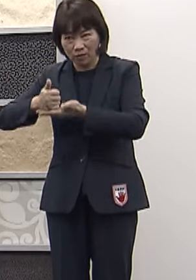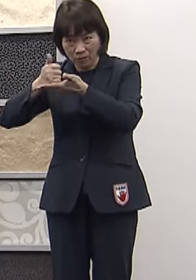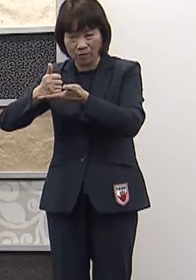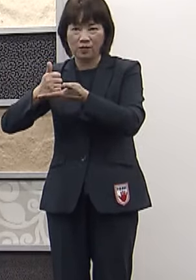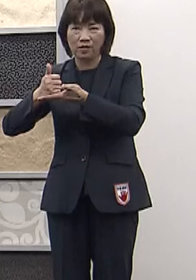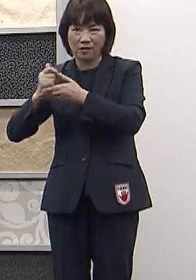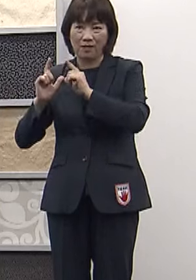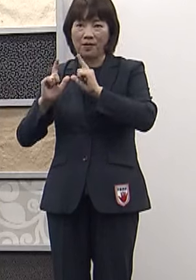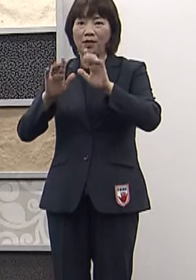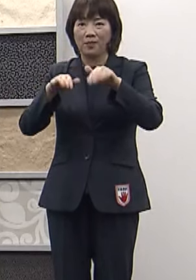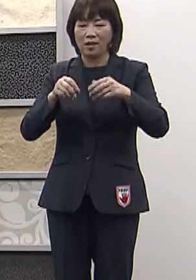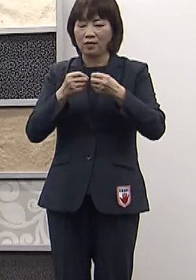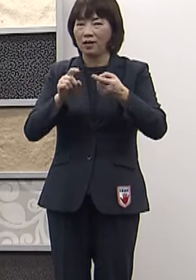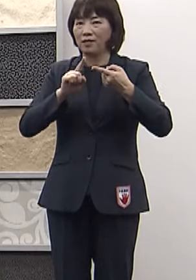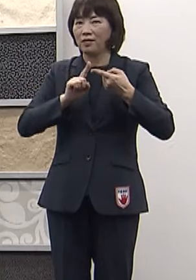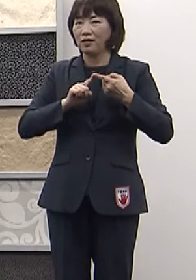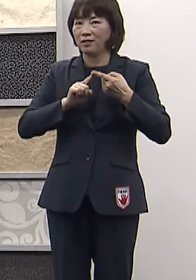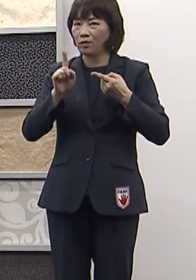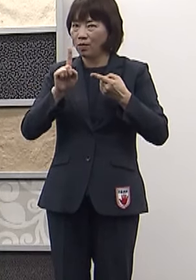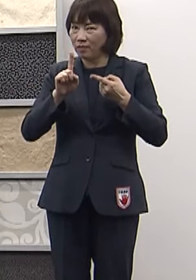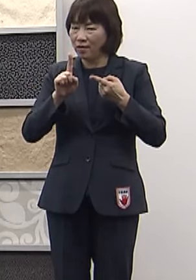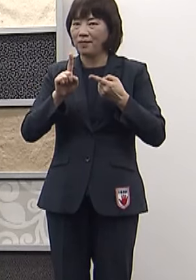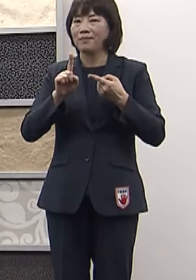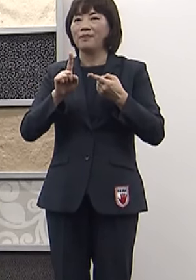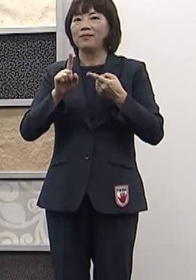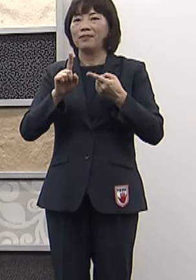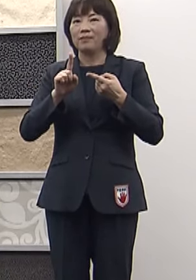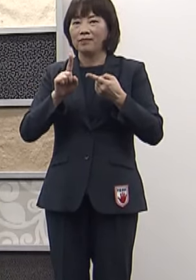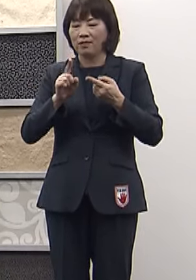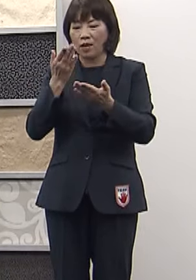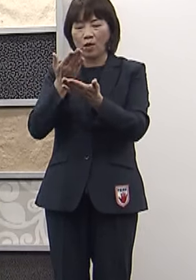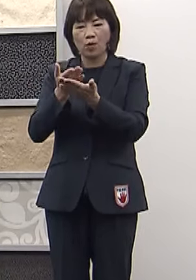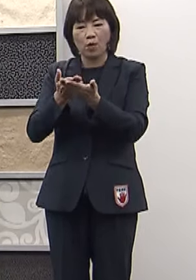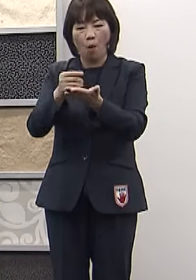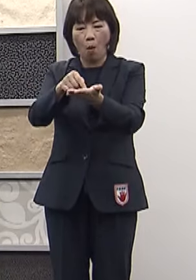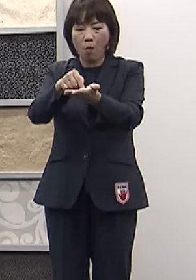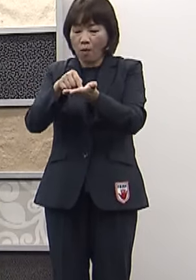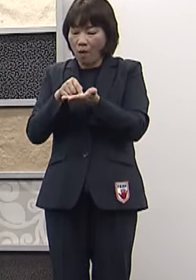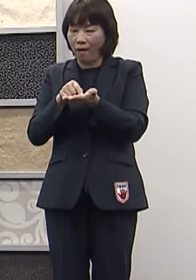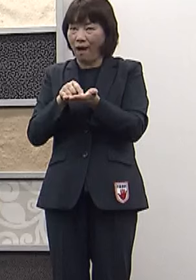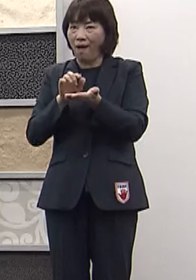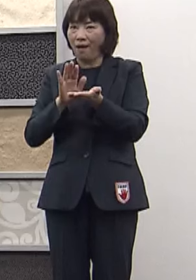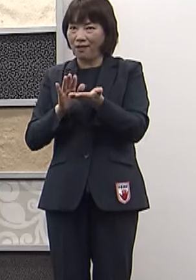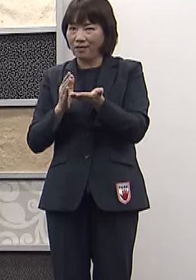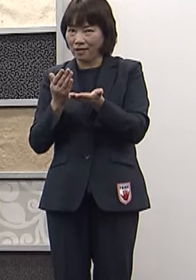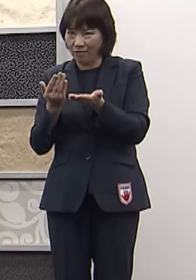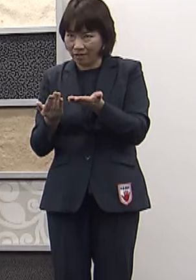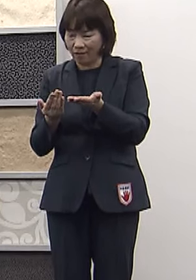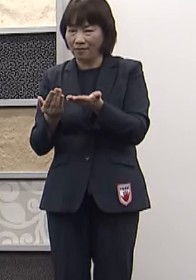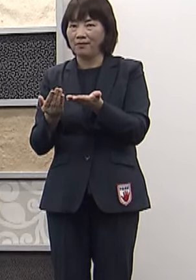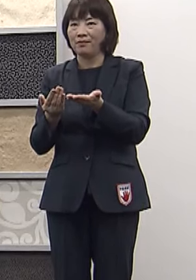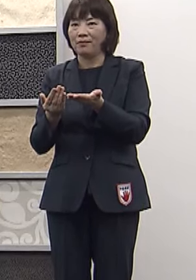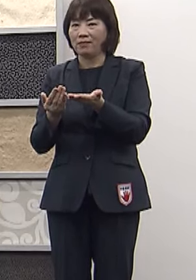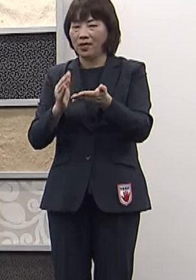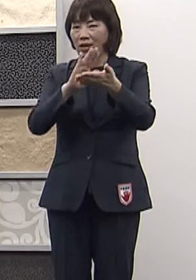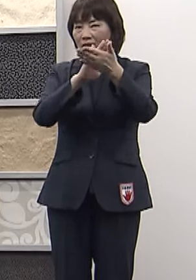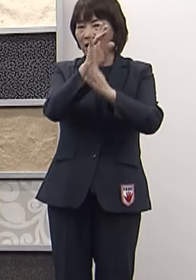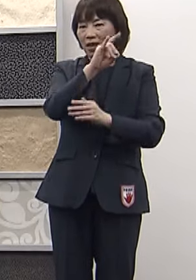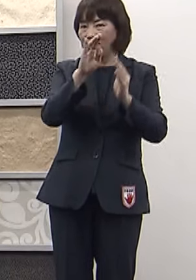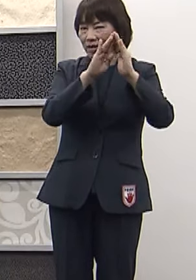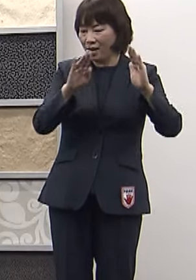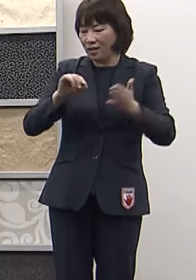ども、具体的にですね、どういうようなこう要望みたいなものが、地域あるいはその県議からですね、